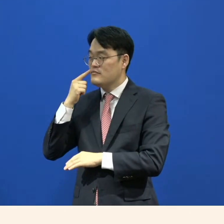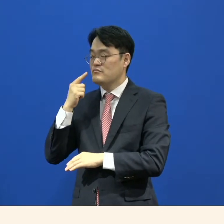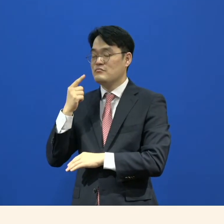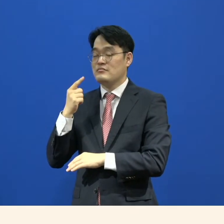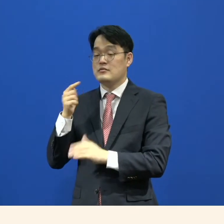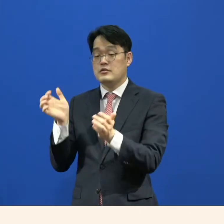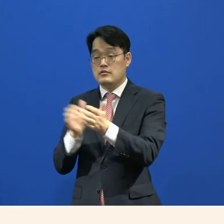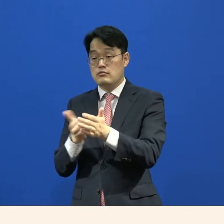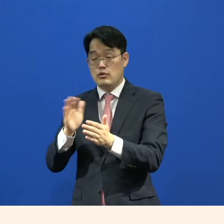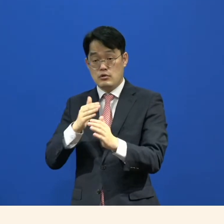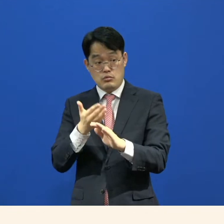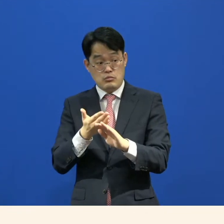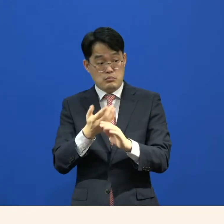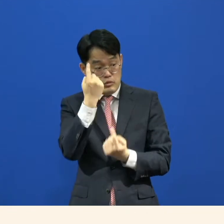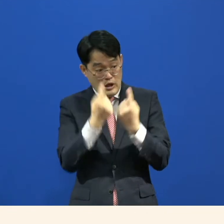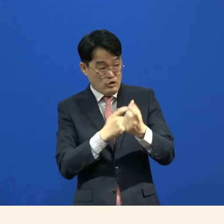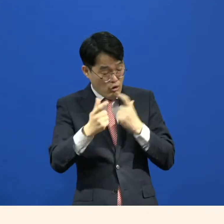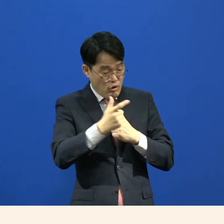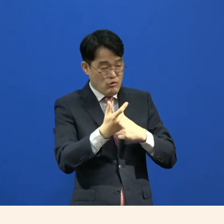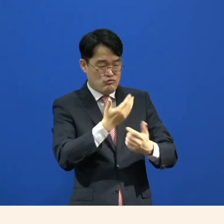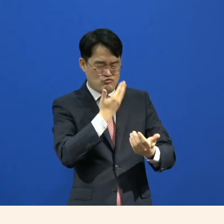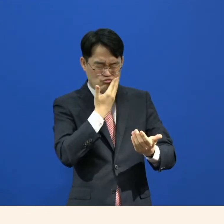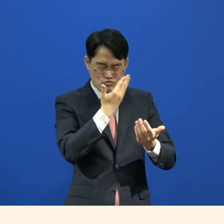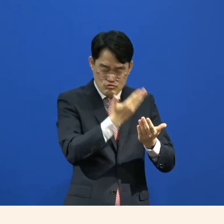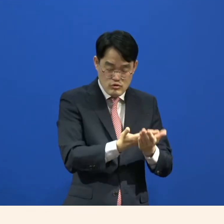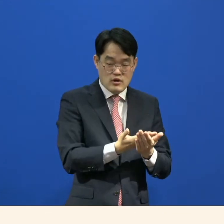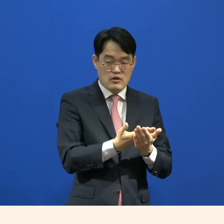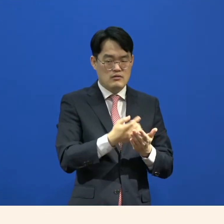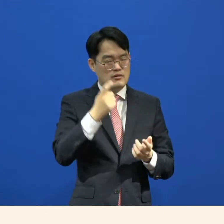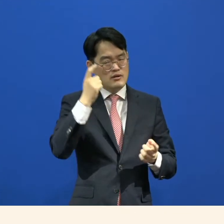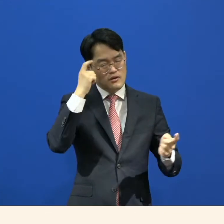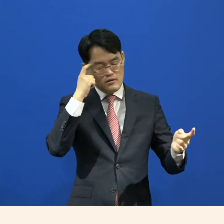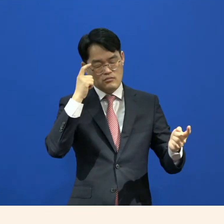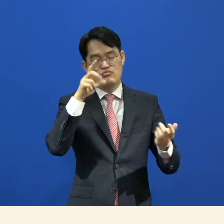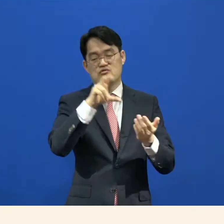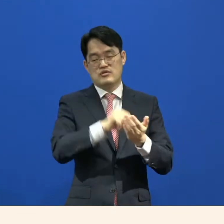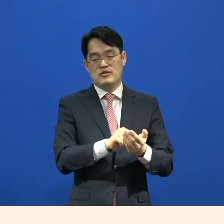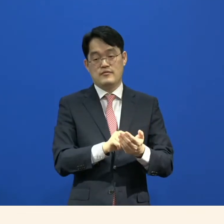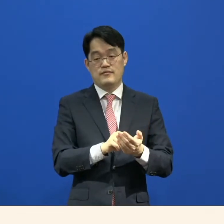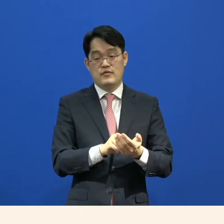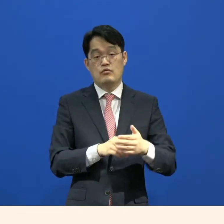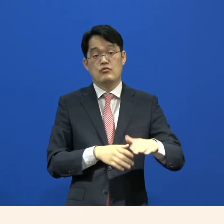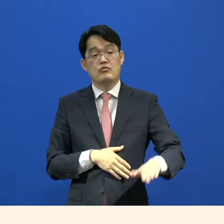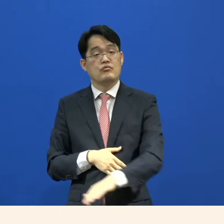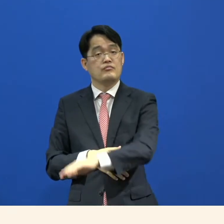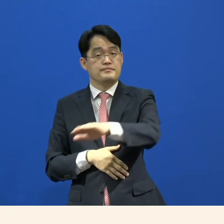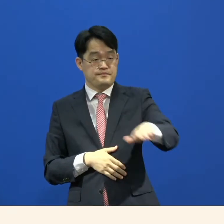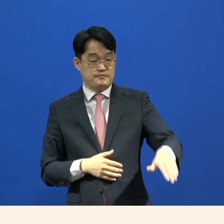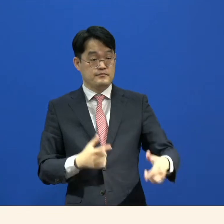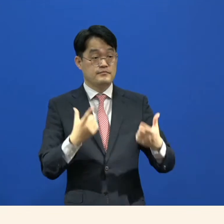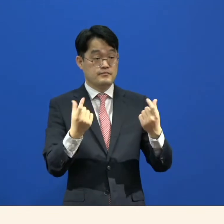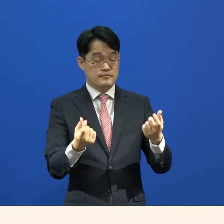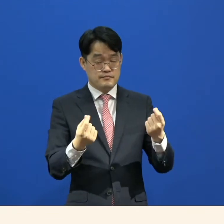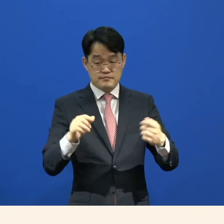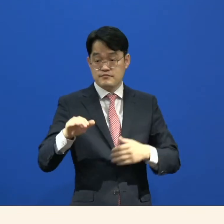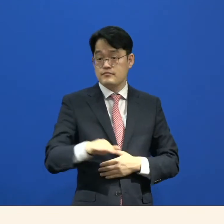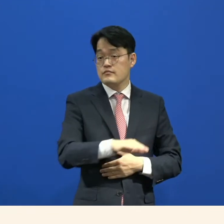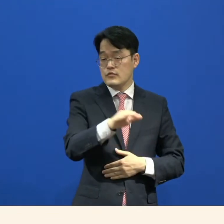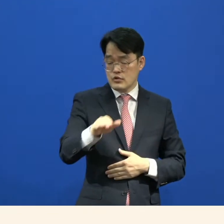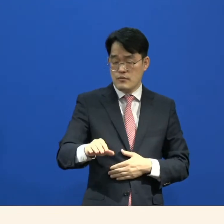거예요. 우리 십자가도 마찬가지입니다. 그 십자가 형태를 너무 그걸